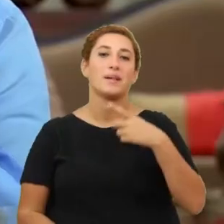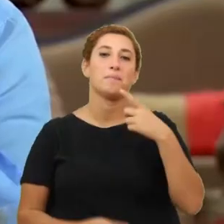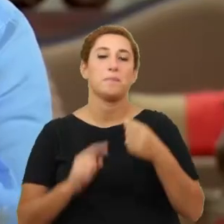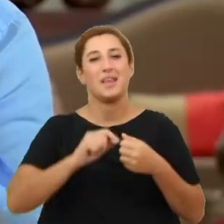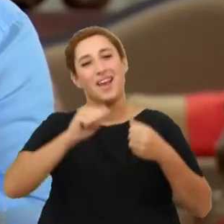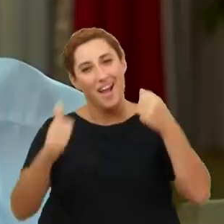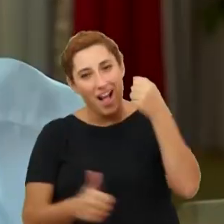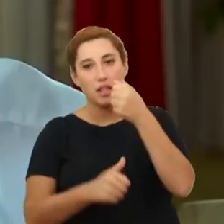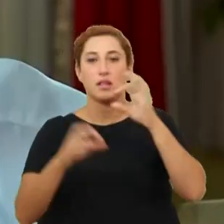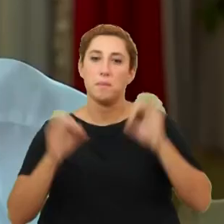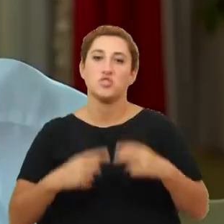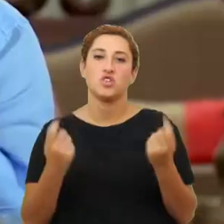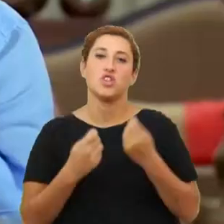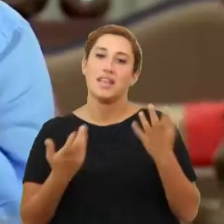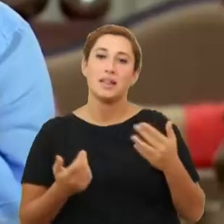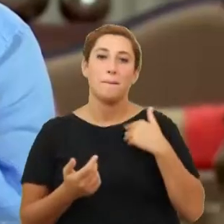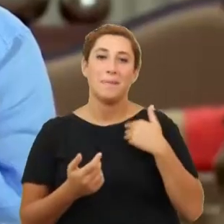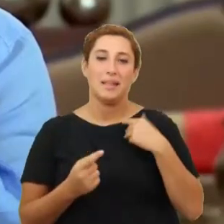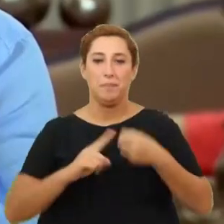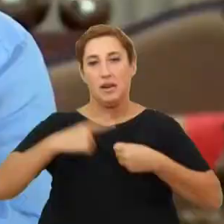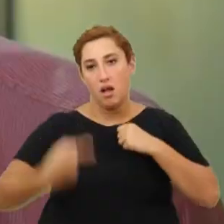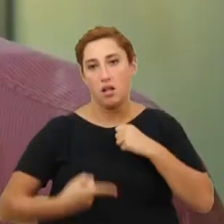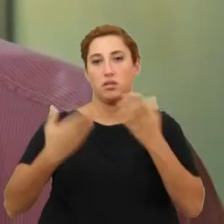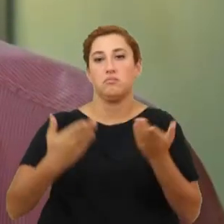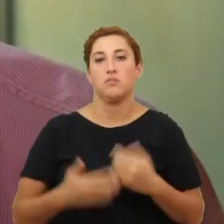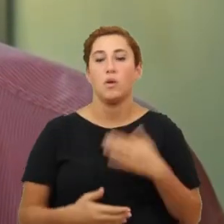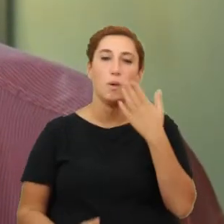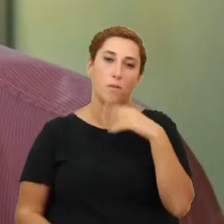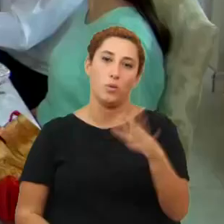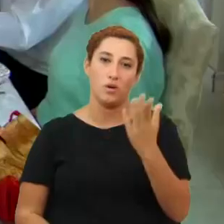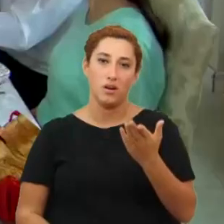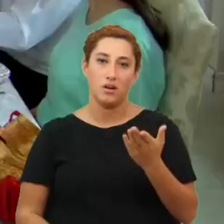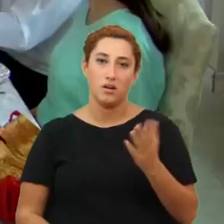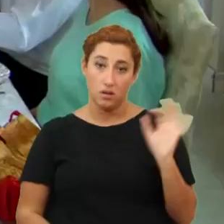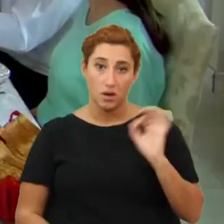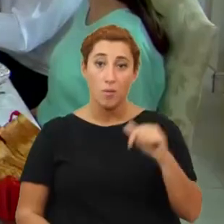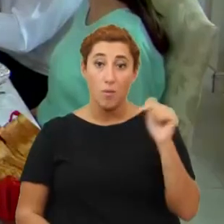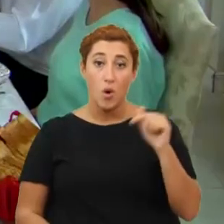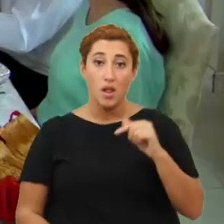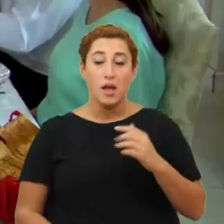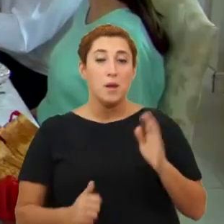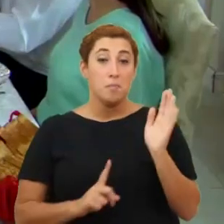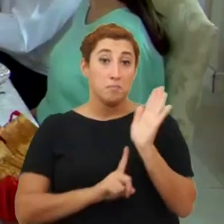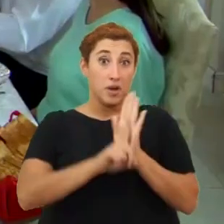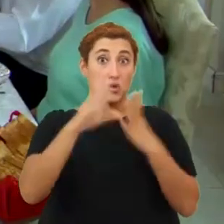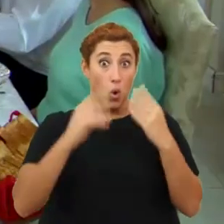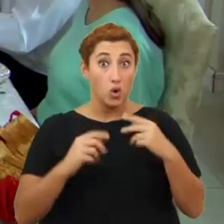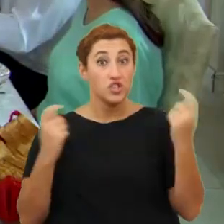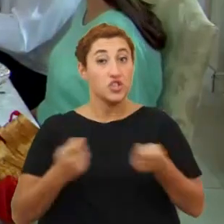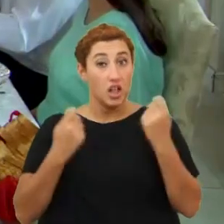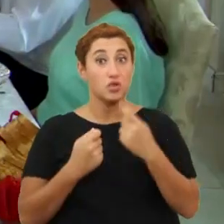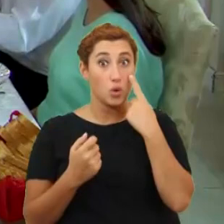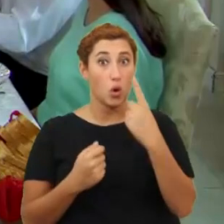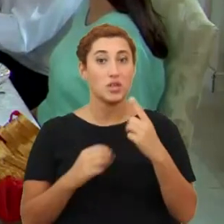alt katında başlarsın çalışmaya. Yani benim bir altımda. Yok artık. Abi böyle başarıların arttıkça da çalıştıkça